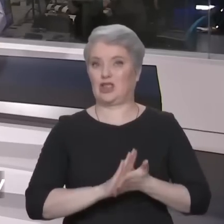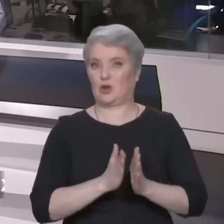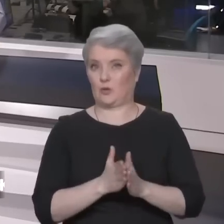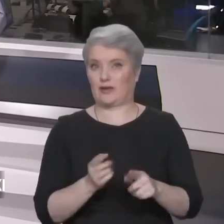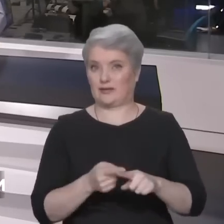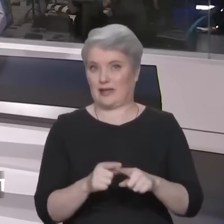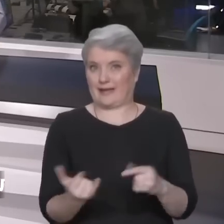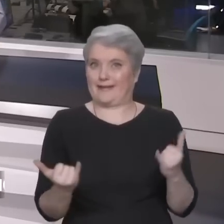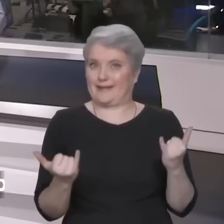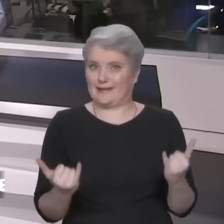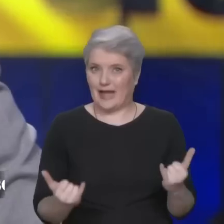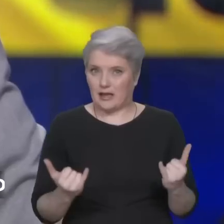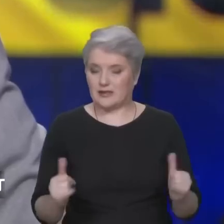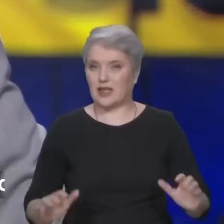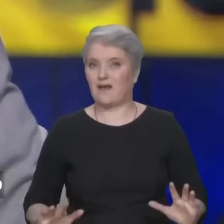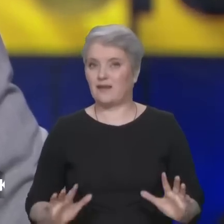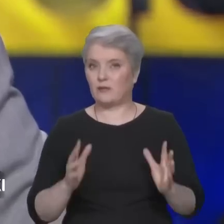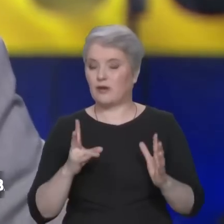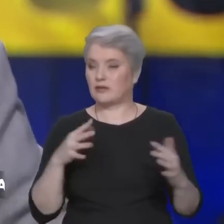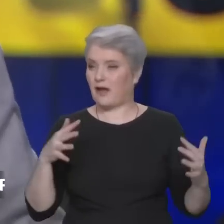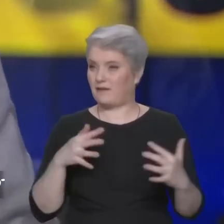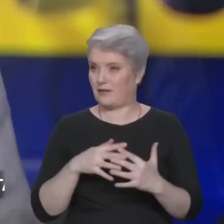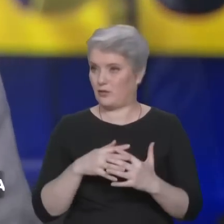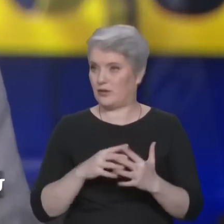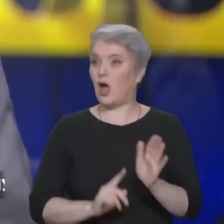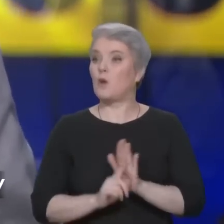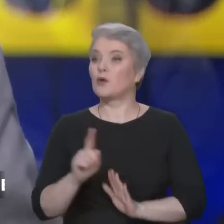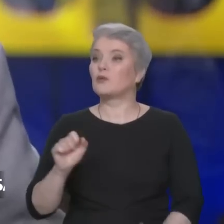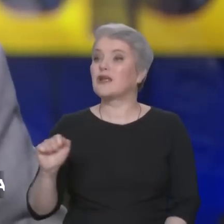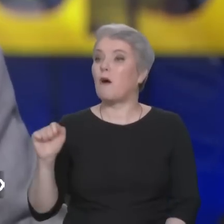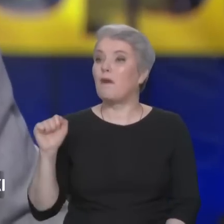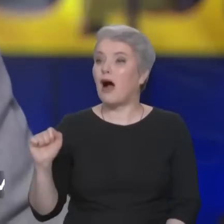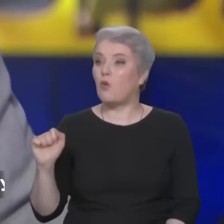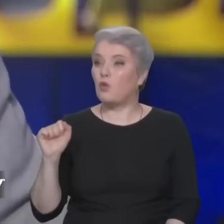відбувається у нас зараз на фронті. Почнемо з Бахмута, який ми вже згадували.